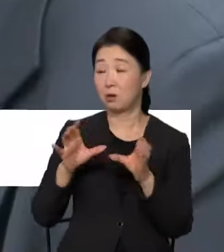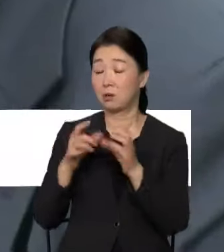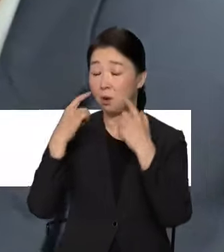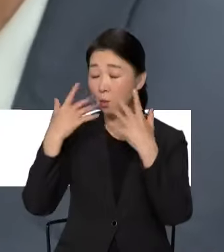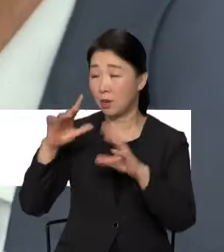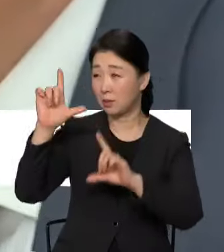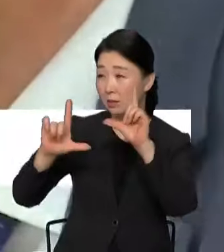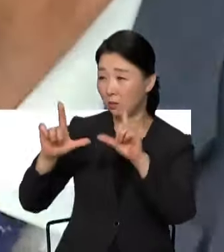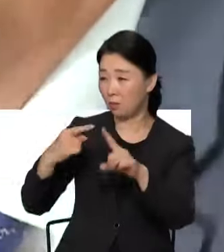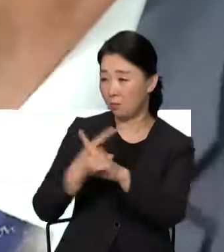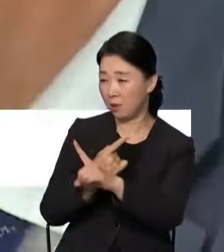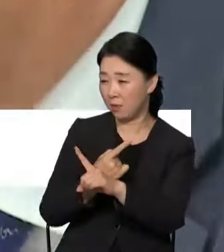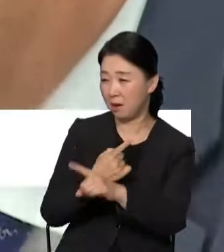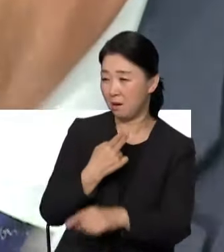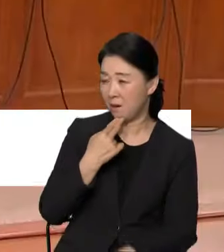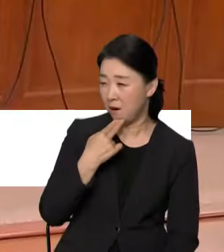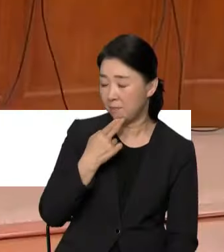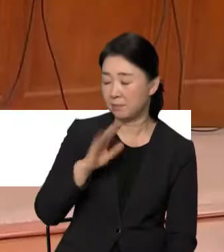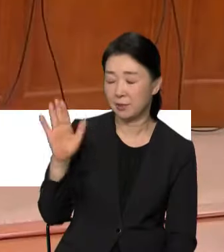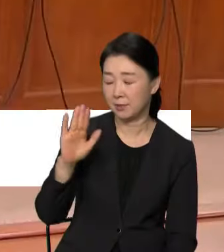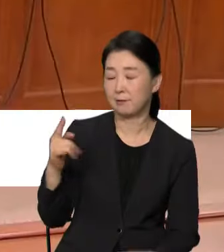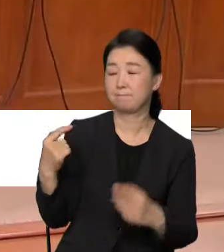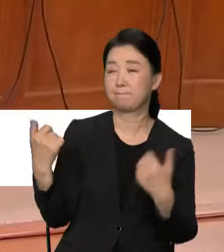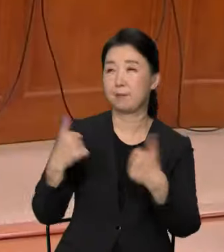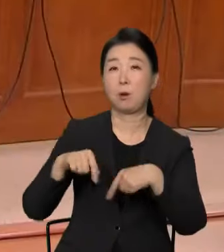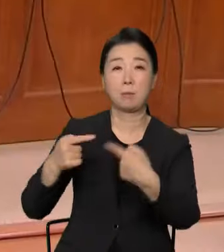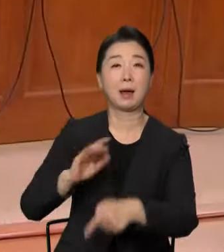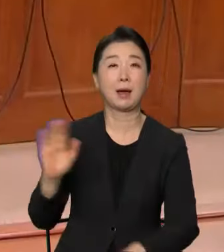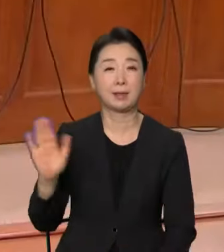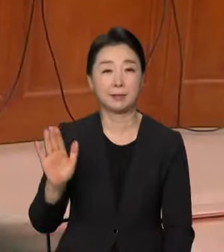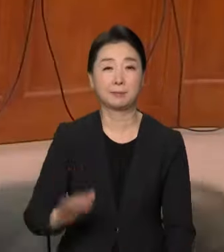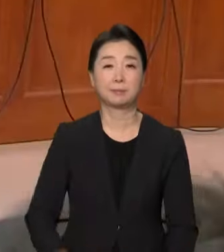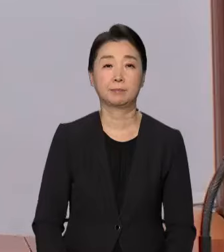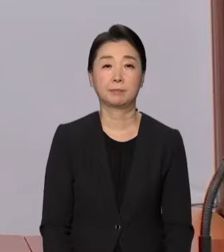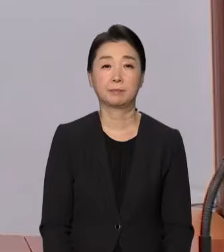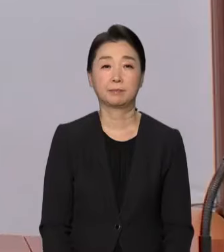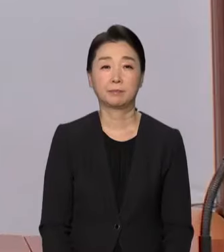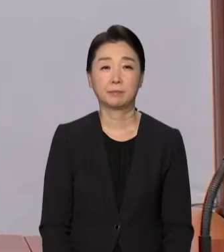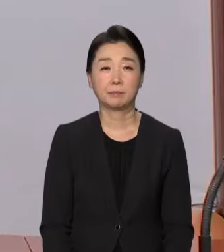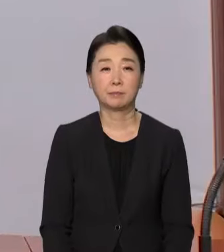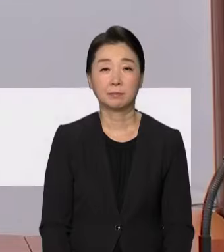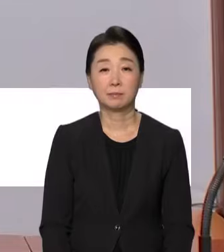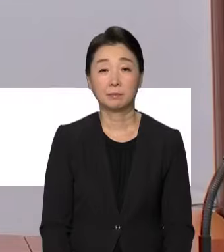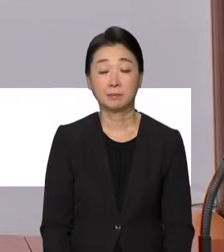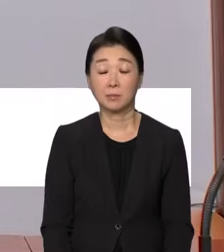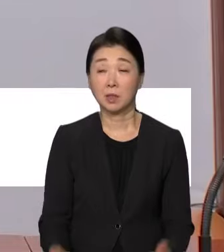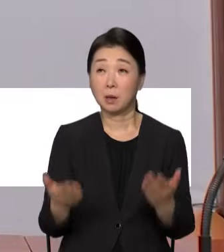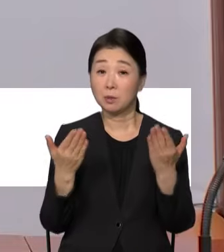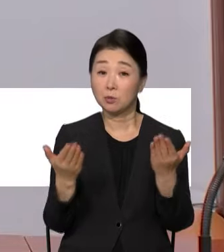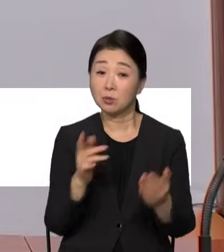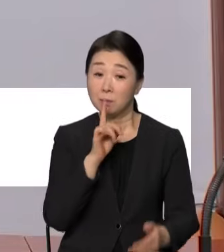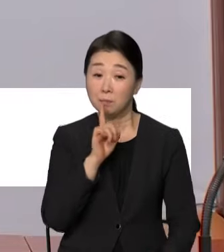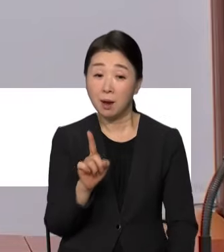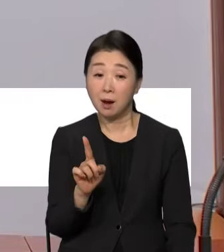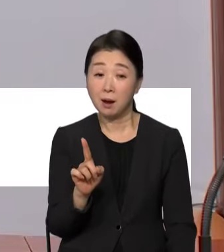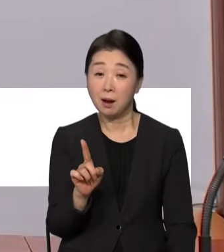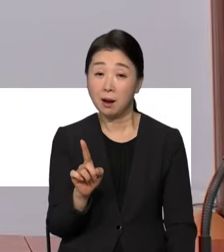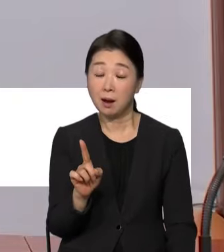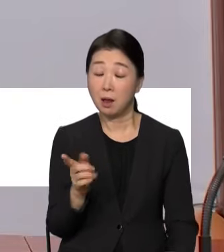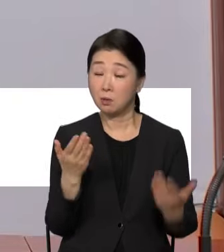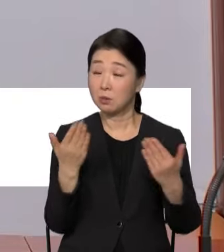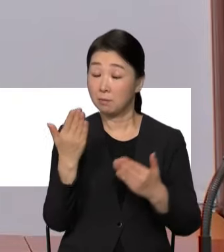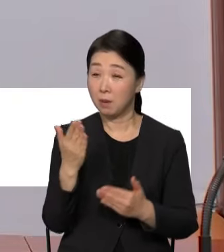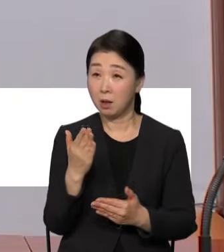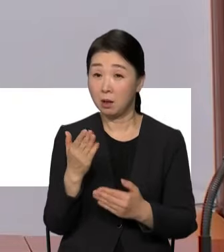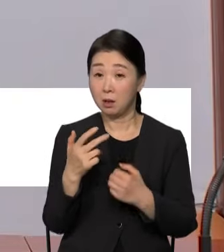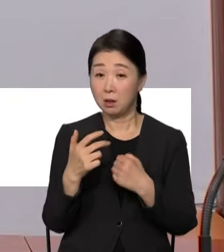확실한 태도 변화가 대화의 전제 조건이라며 강경한 입장을 밝혔습니다. 휴지기라고 말씀하셨나요? 그거는 정부